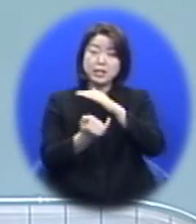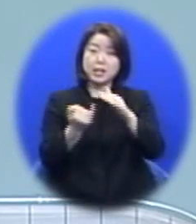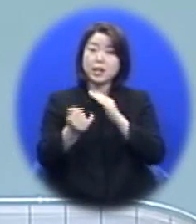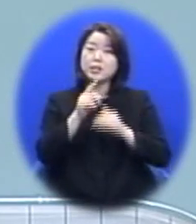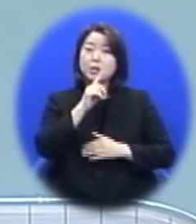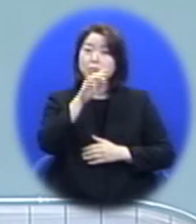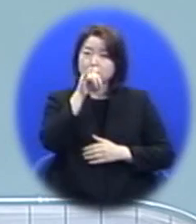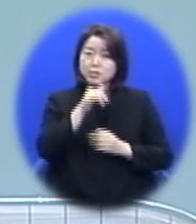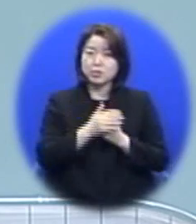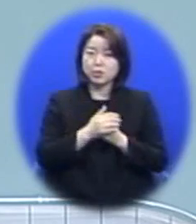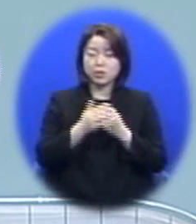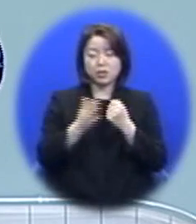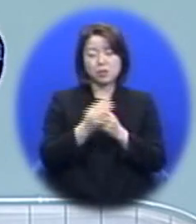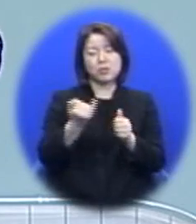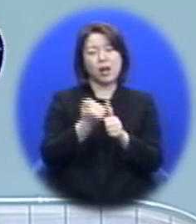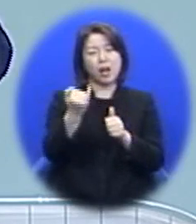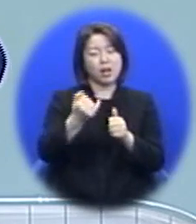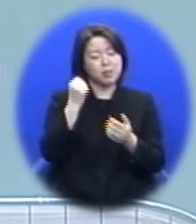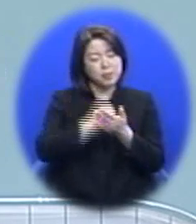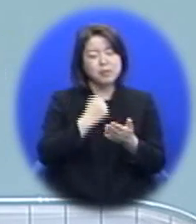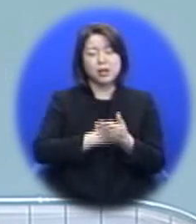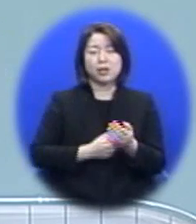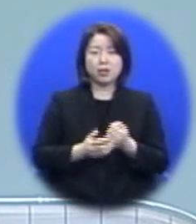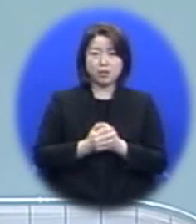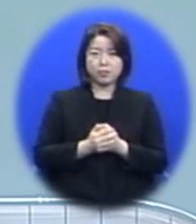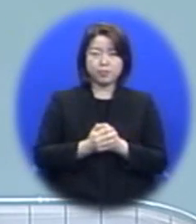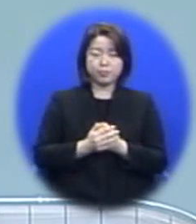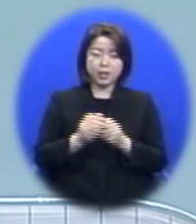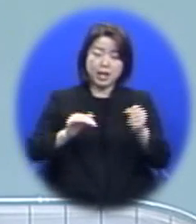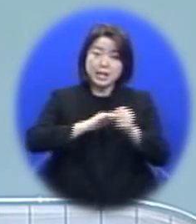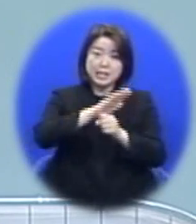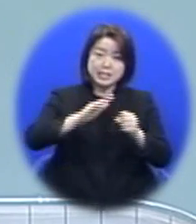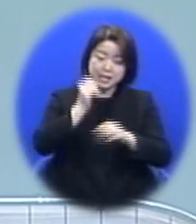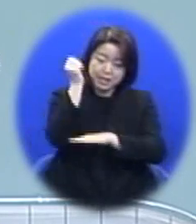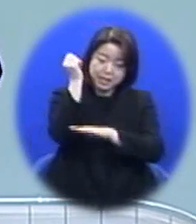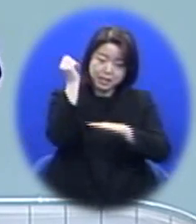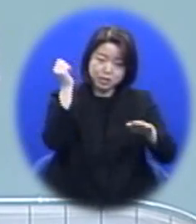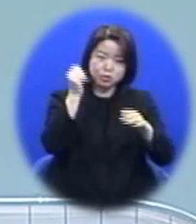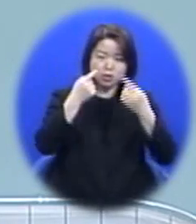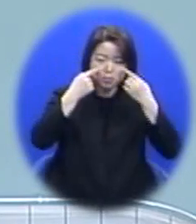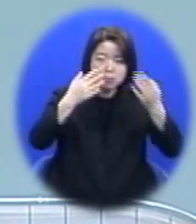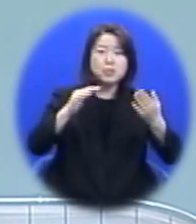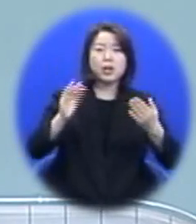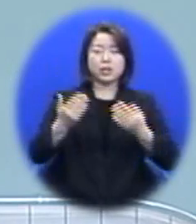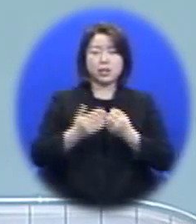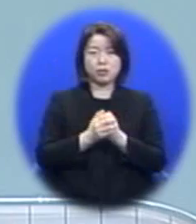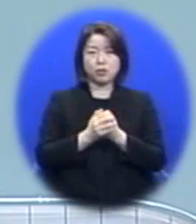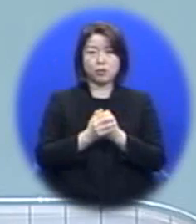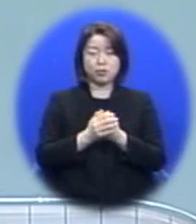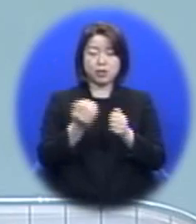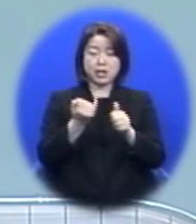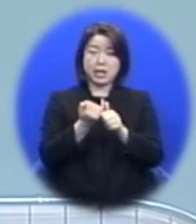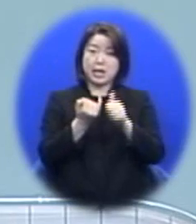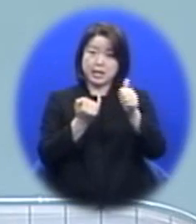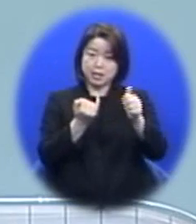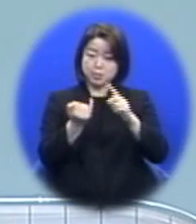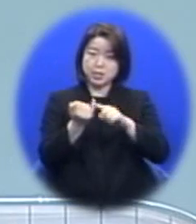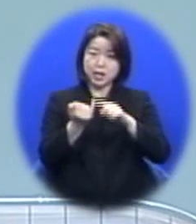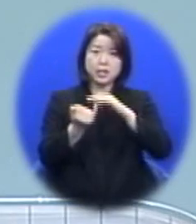거죠. 사랑의 기준을 분명하게 해야 합니다. 남편이 아내를 사랑하는 것은 어떻게 하는